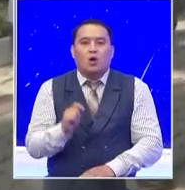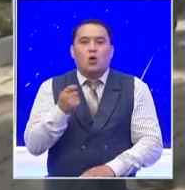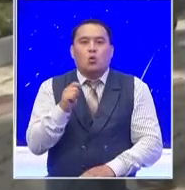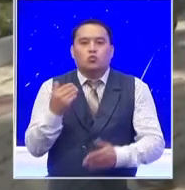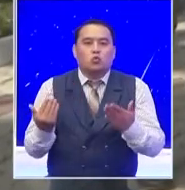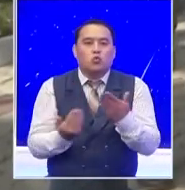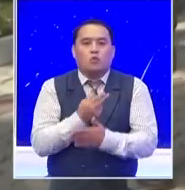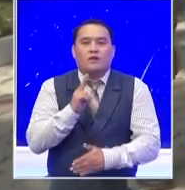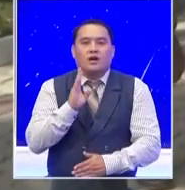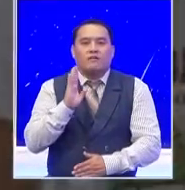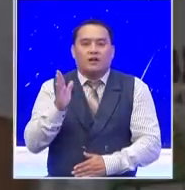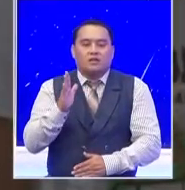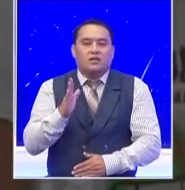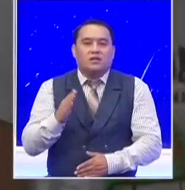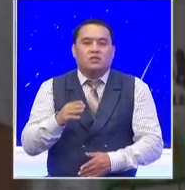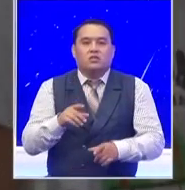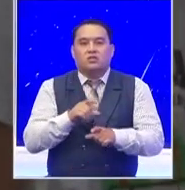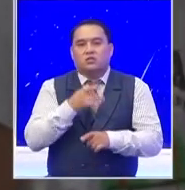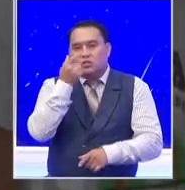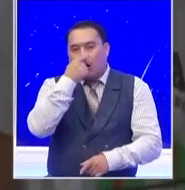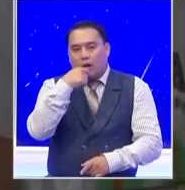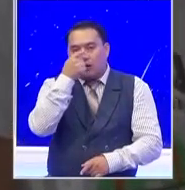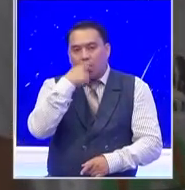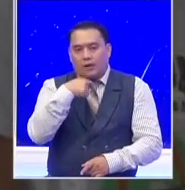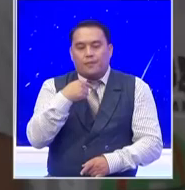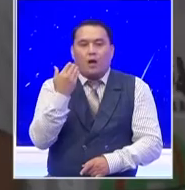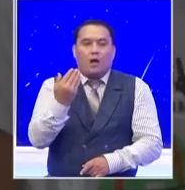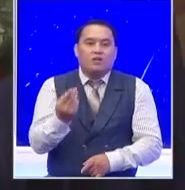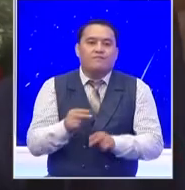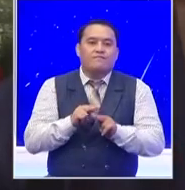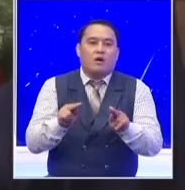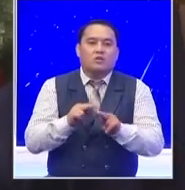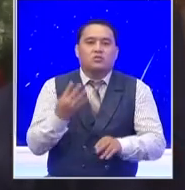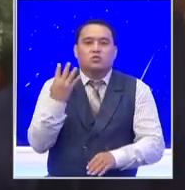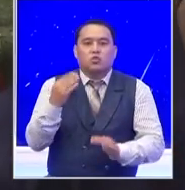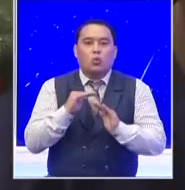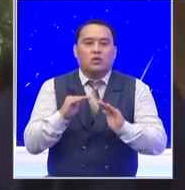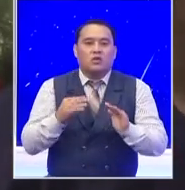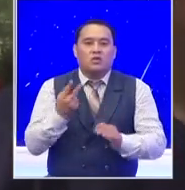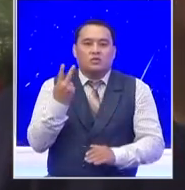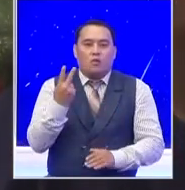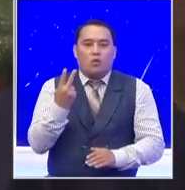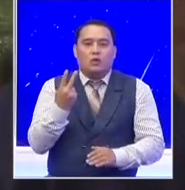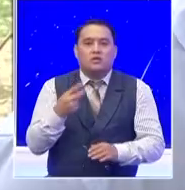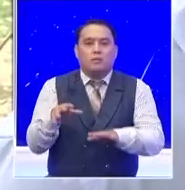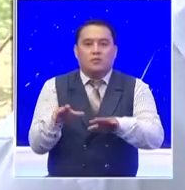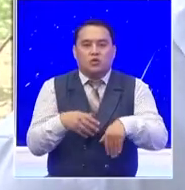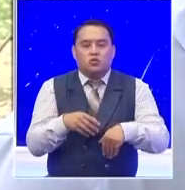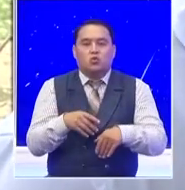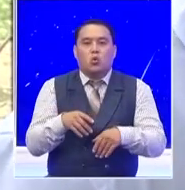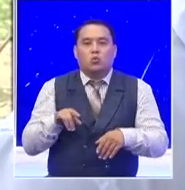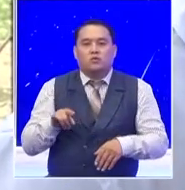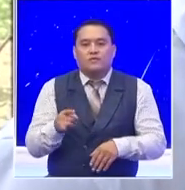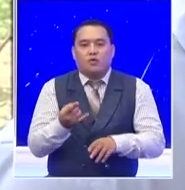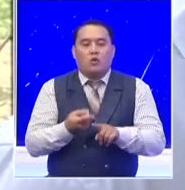новой квартиры получила жительница города Жаркент Акмарал Касымханова. Она одна воспитывает 4 детей. 2 своих, 2 взяла под опеку. Тяжелая